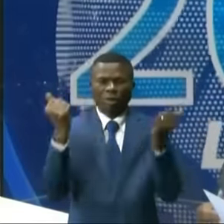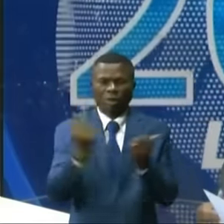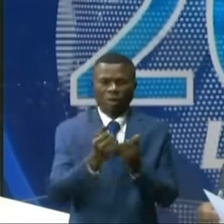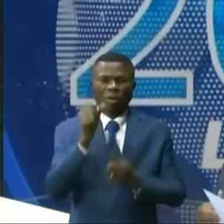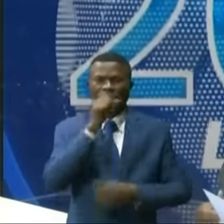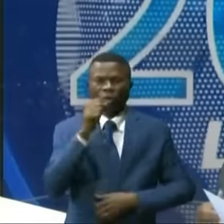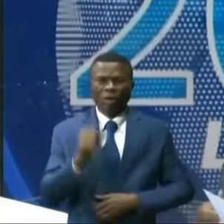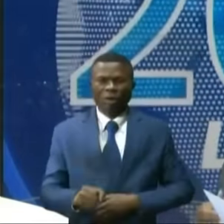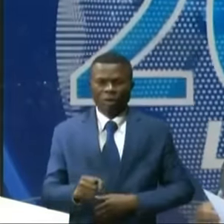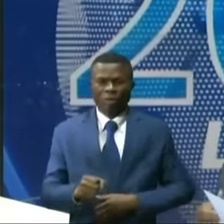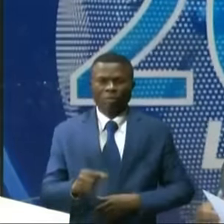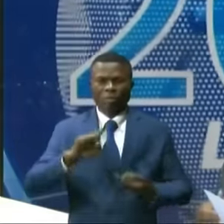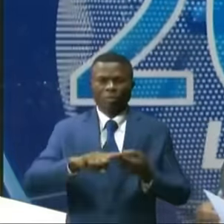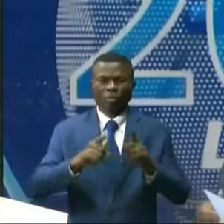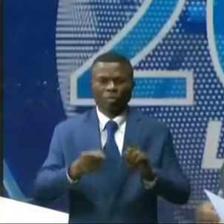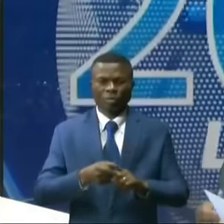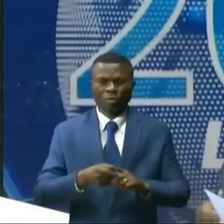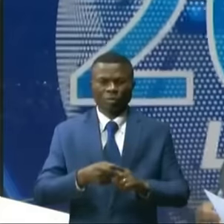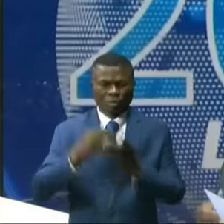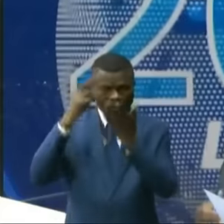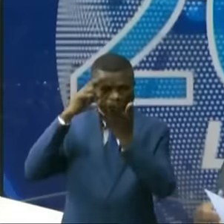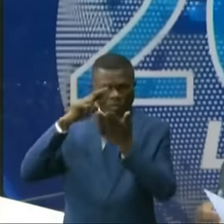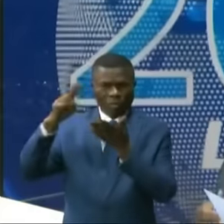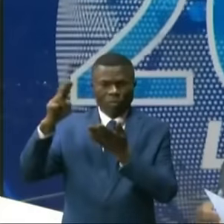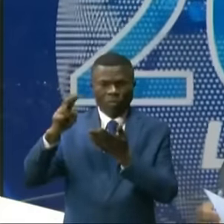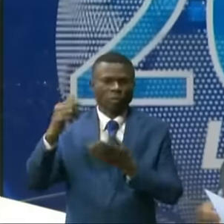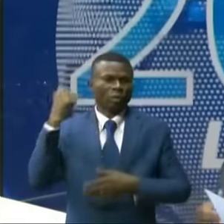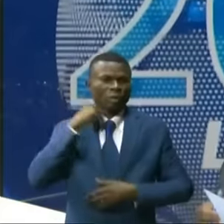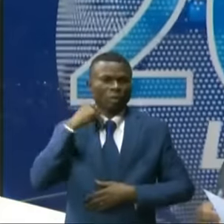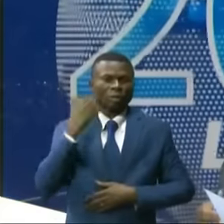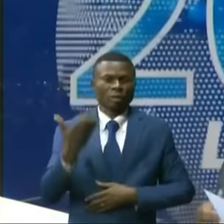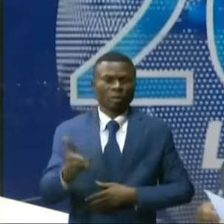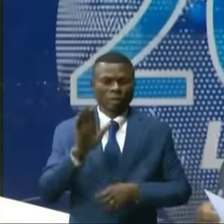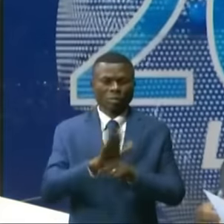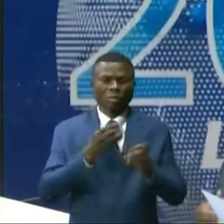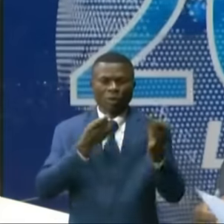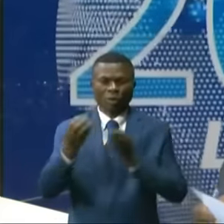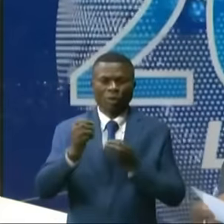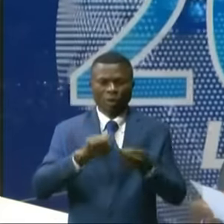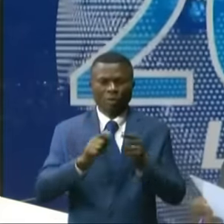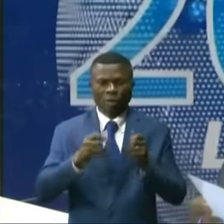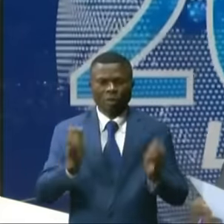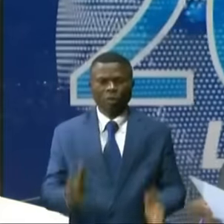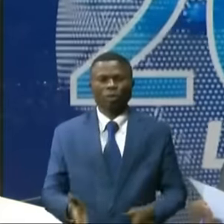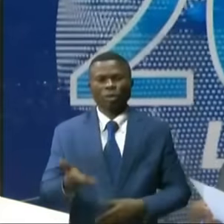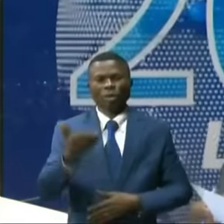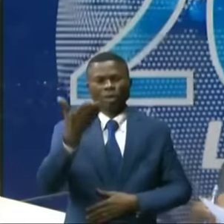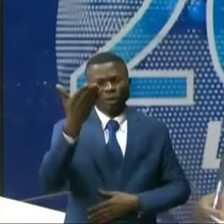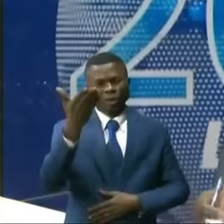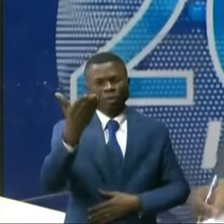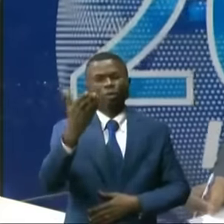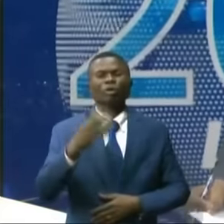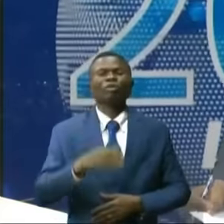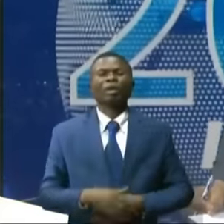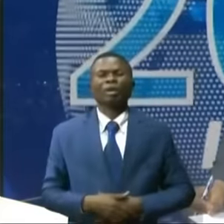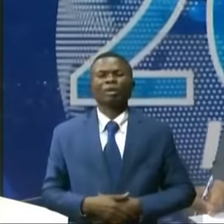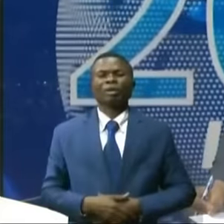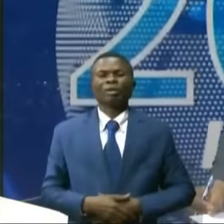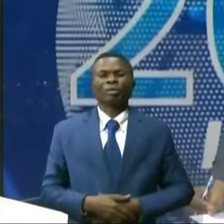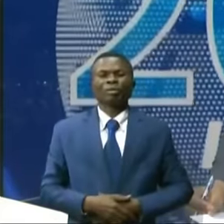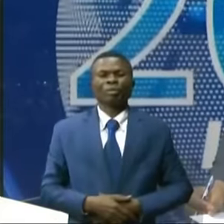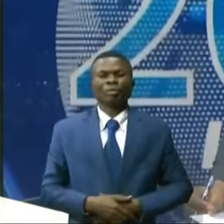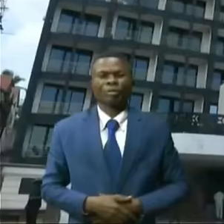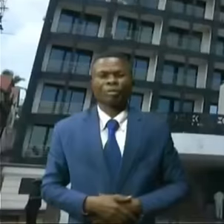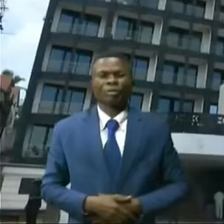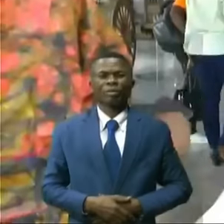anciens et amis de la Faculté de Médecine beaucoup de détails avec bobette et NGAL samba et MO dans ce